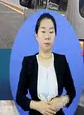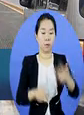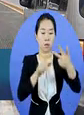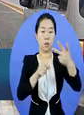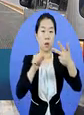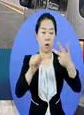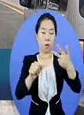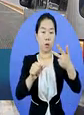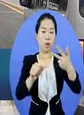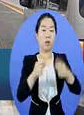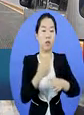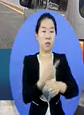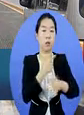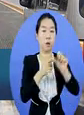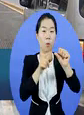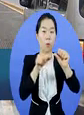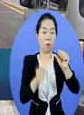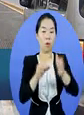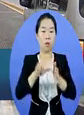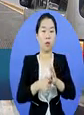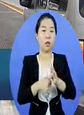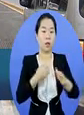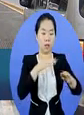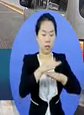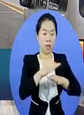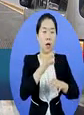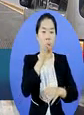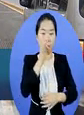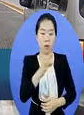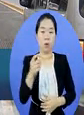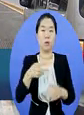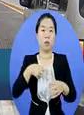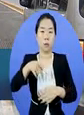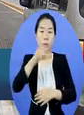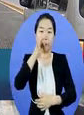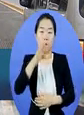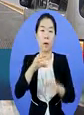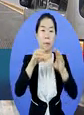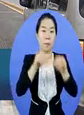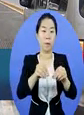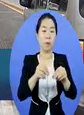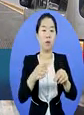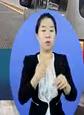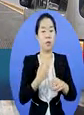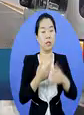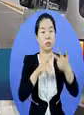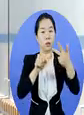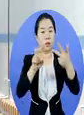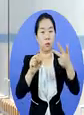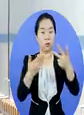지난 5월 차량과 보행자의 통행을 제한하고 보수공사에 들어갔던 천안 지하차도가 지난 29일 임시